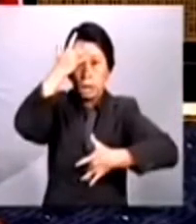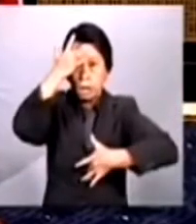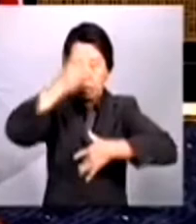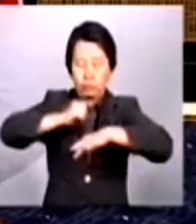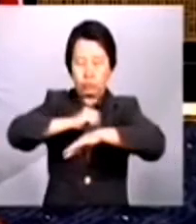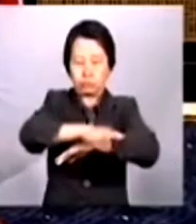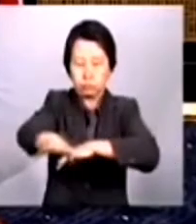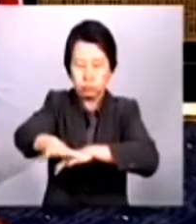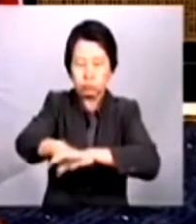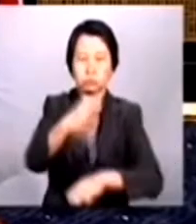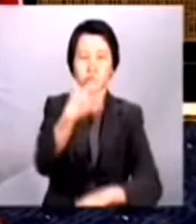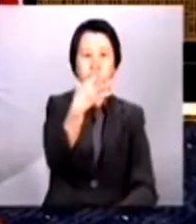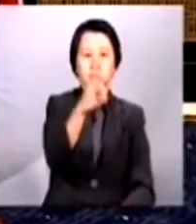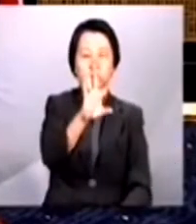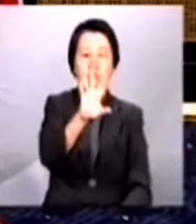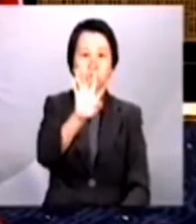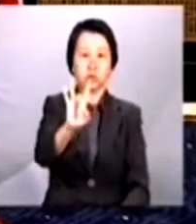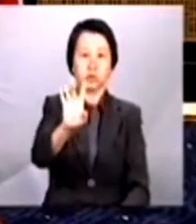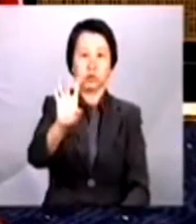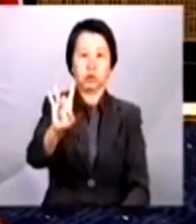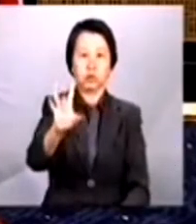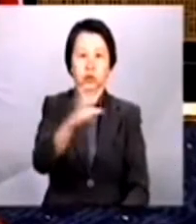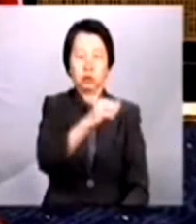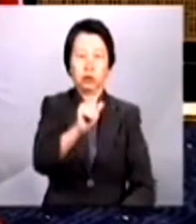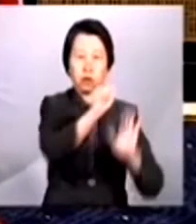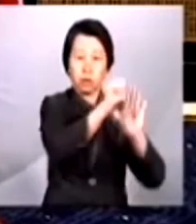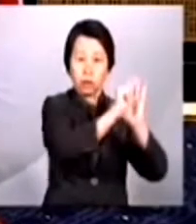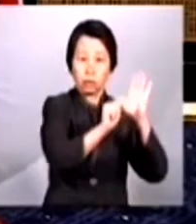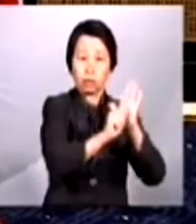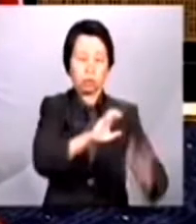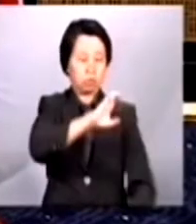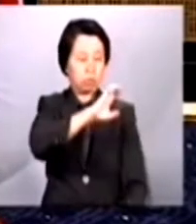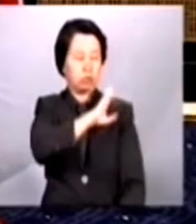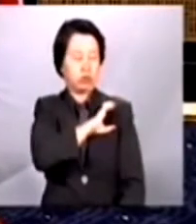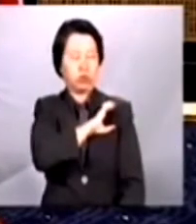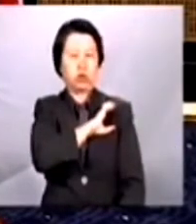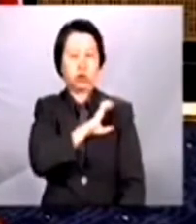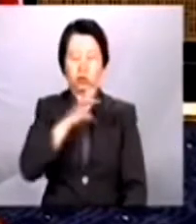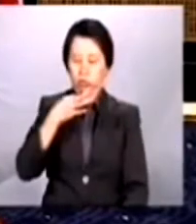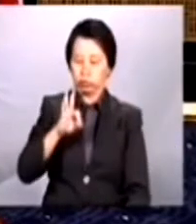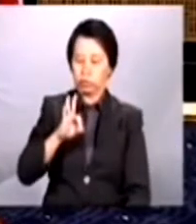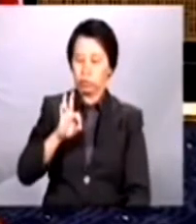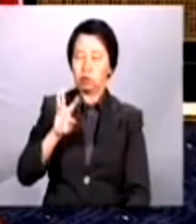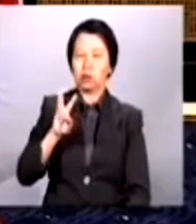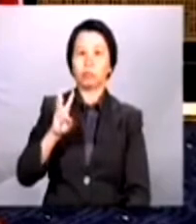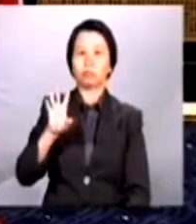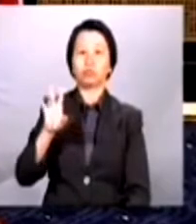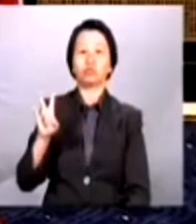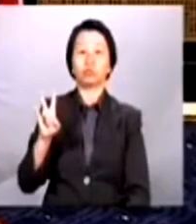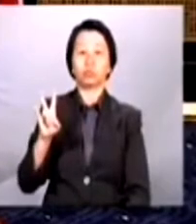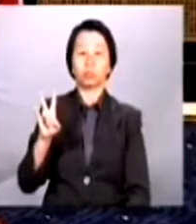berjangkit 1988 dan akta Polish 1967